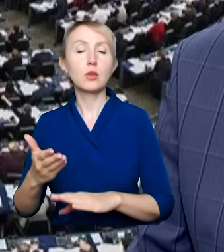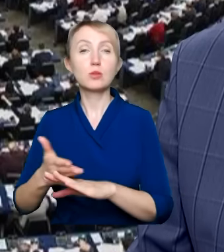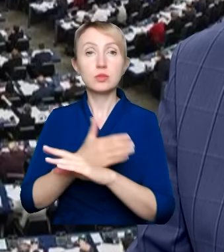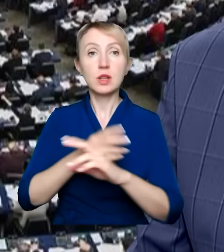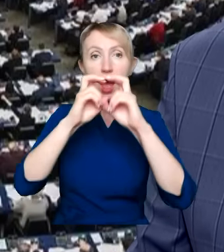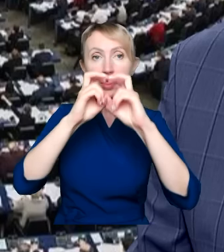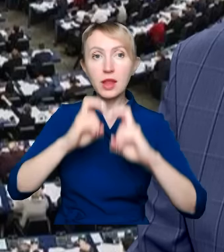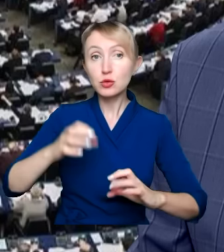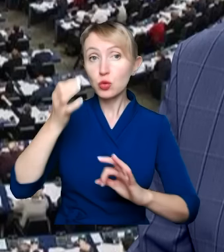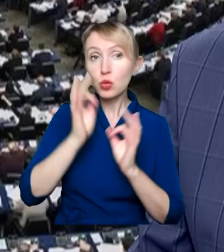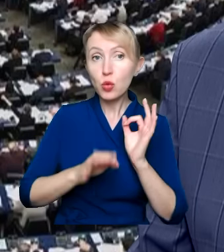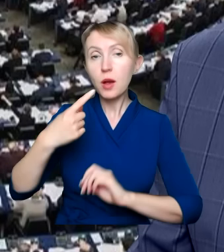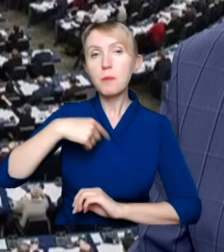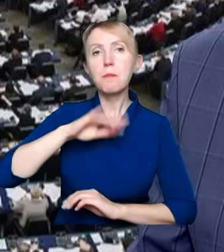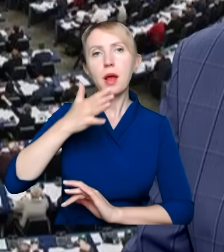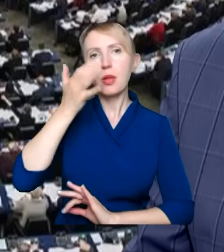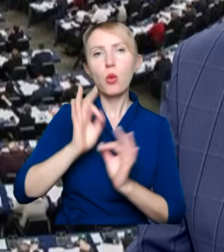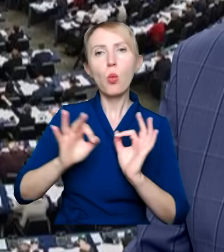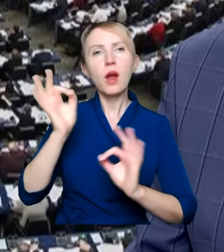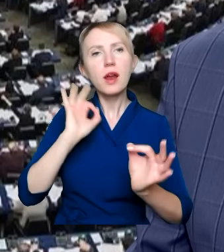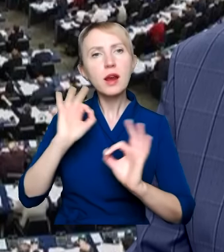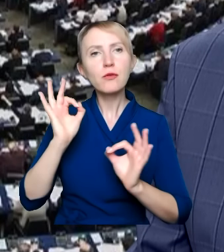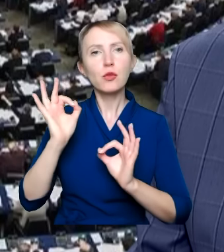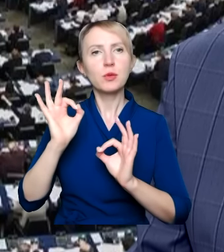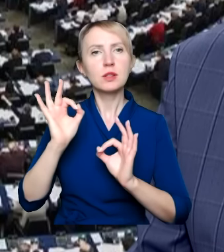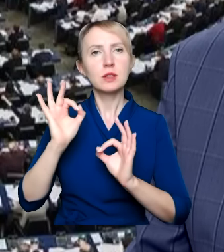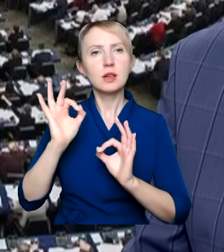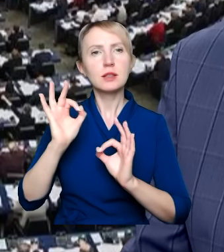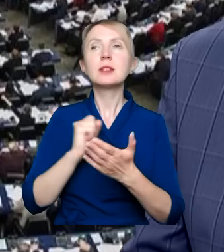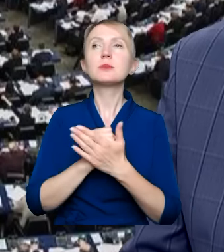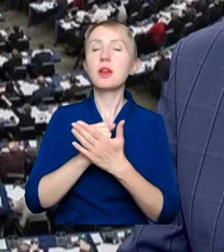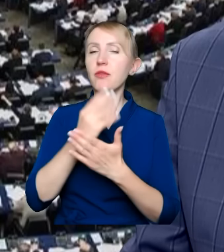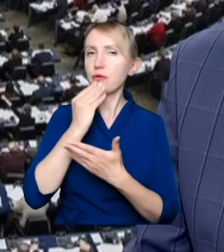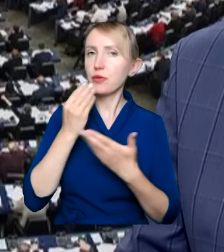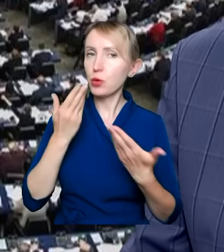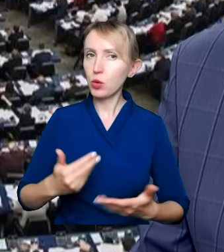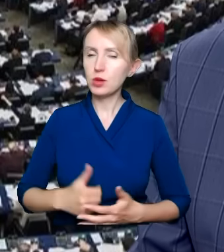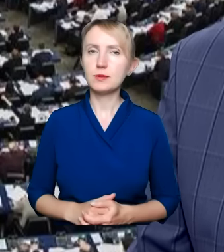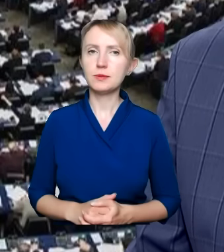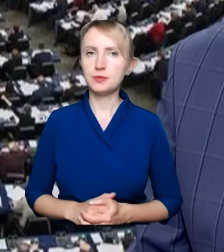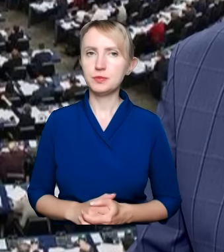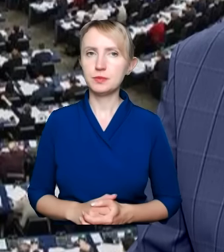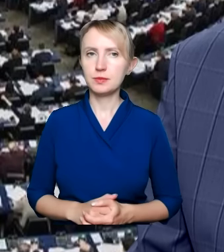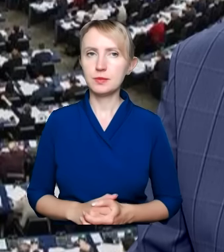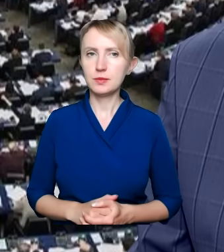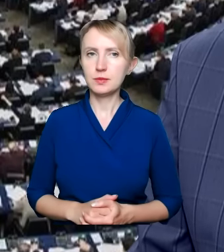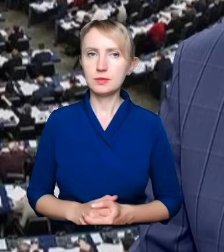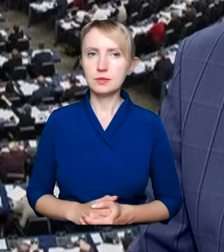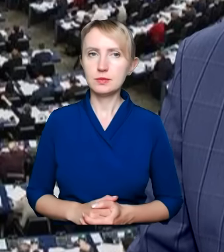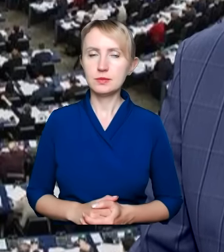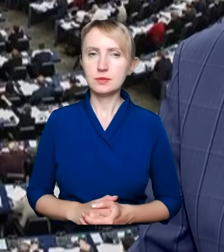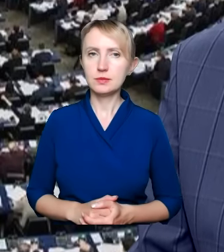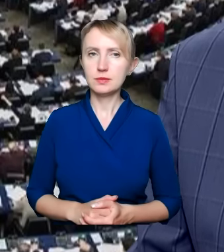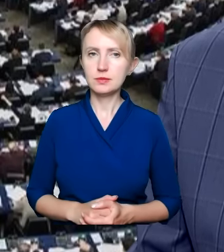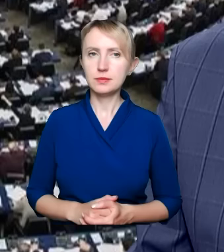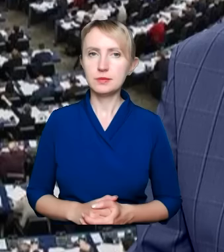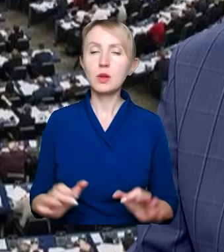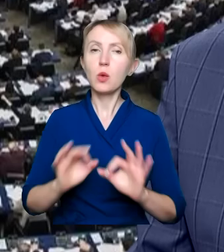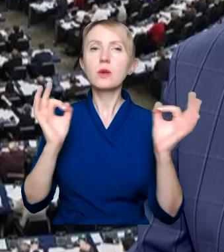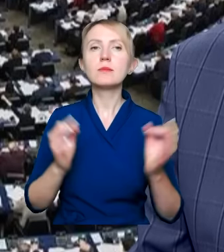mieć dokładne informacje jak ta kwestia wygląda zdecydowanie na logikę rzecz biorąc wydaje się że dużo